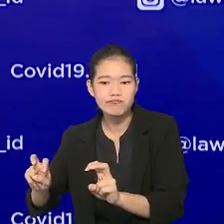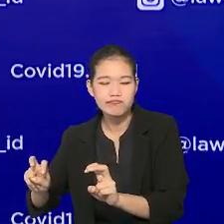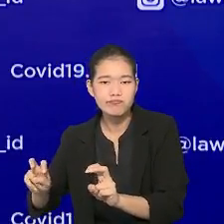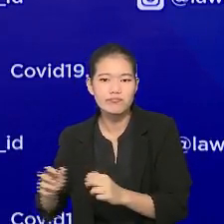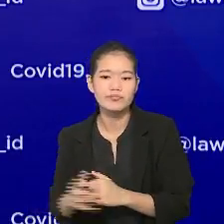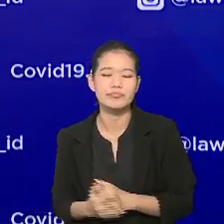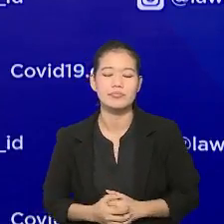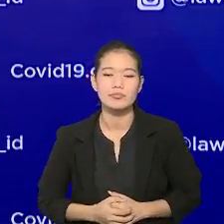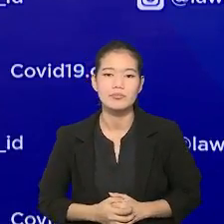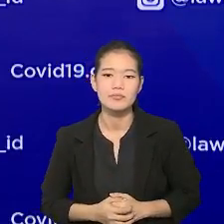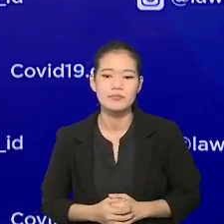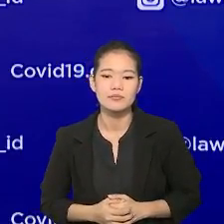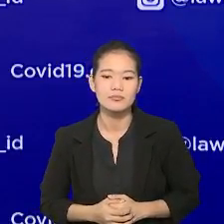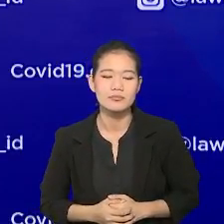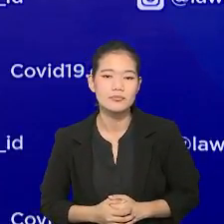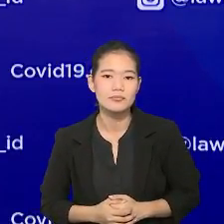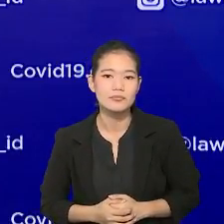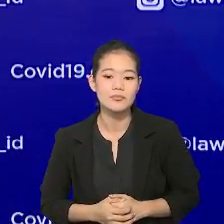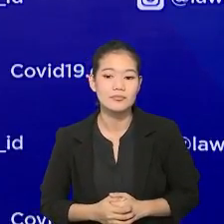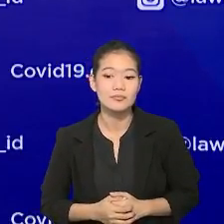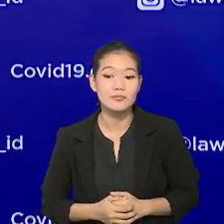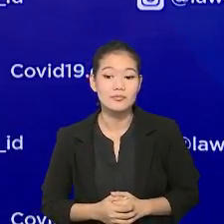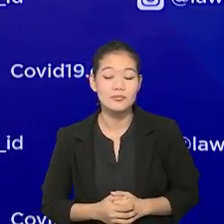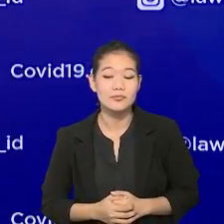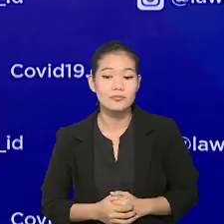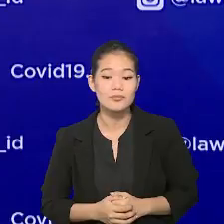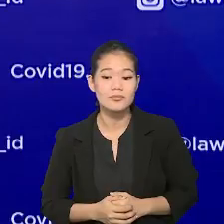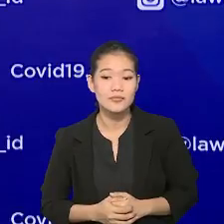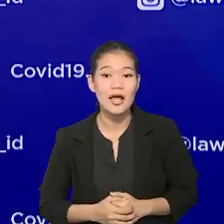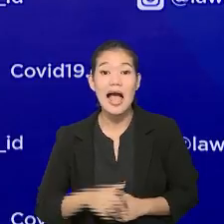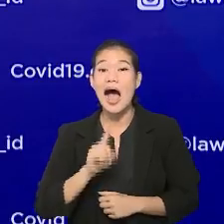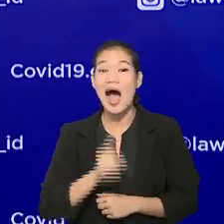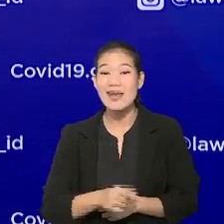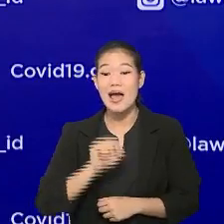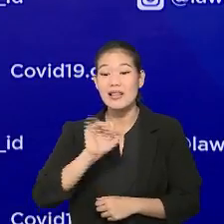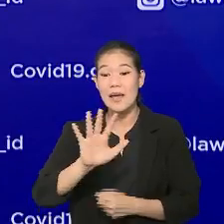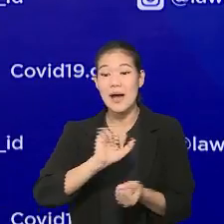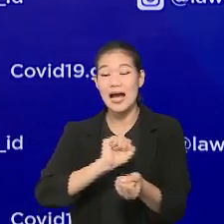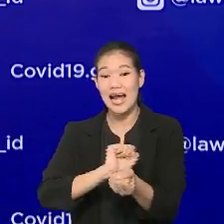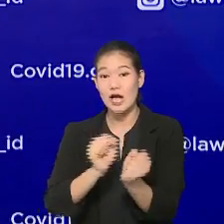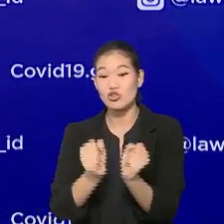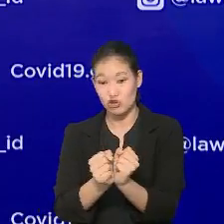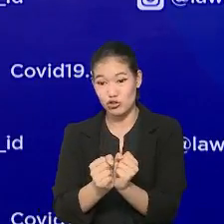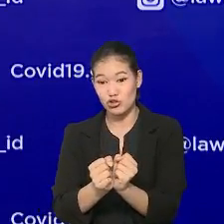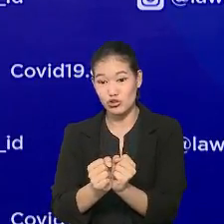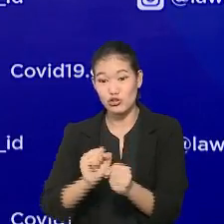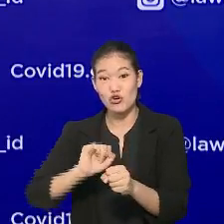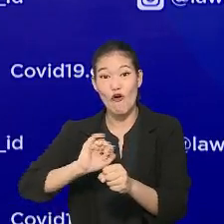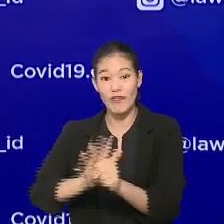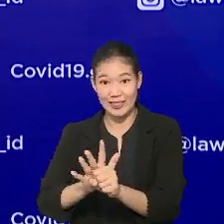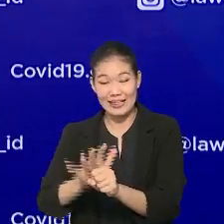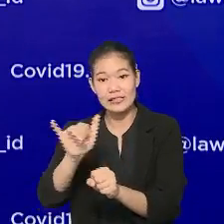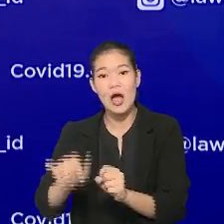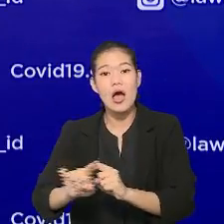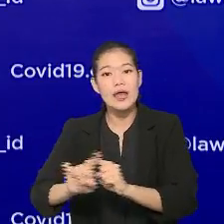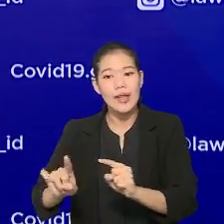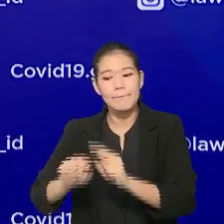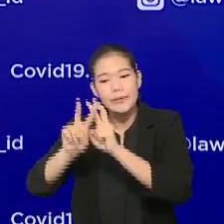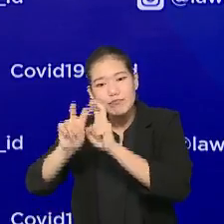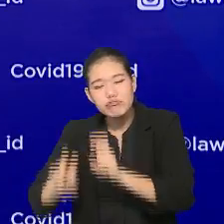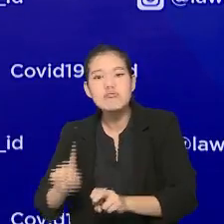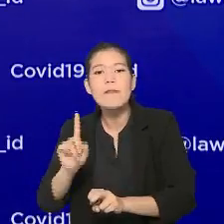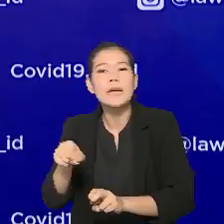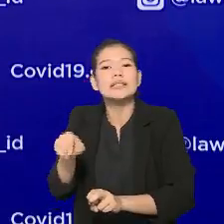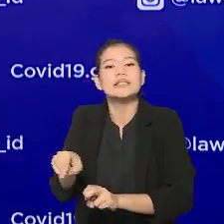dengan kasus positif. Sedangkan terdapat 5 kasus positif yang masih ditelaah kode genetiknya saat ini